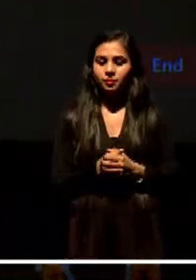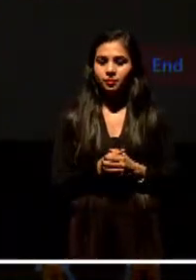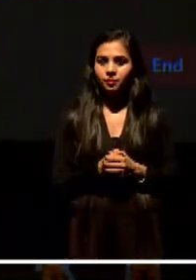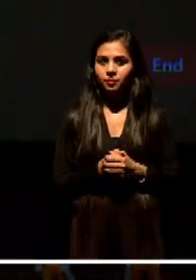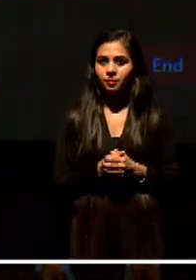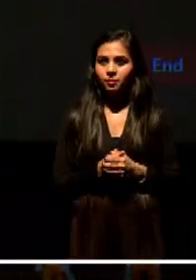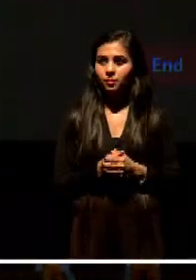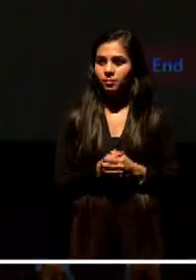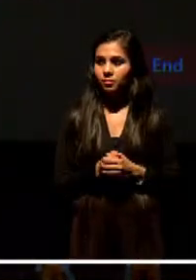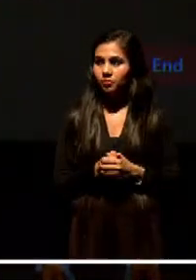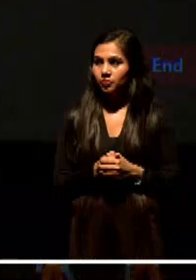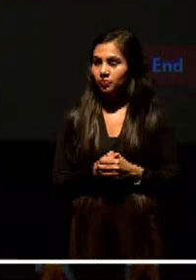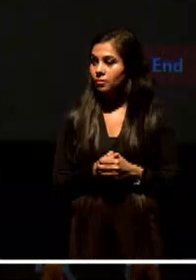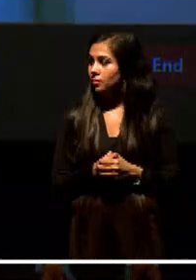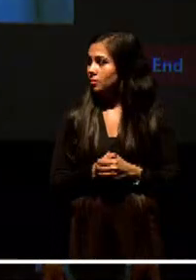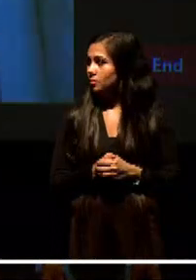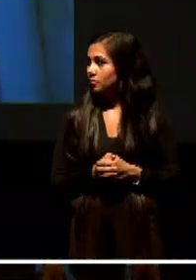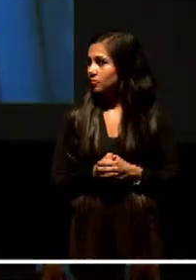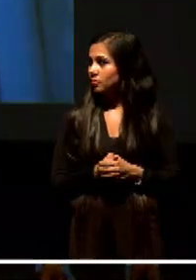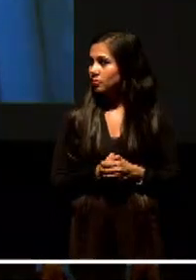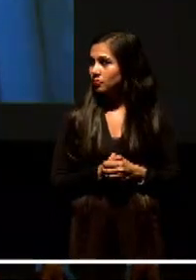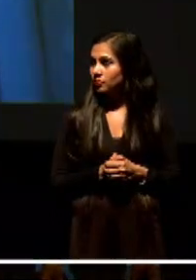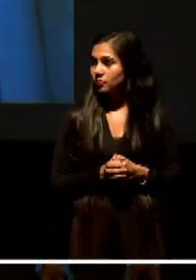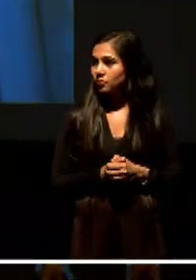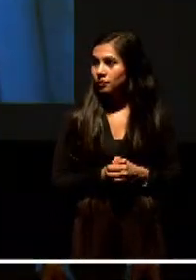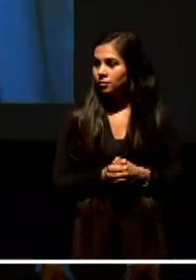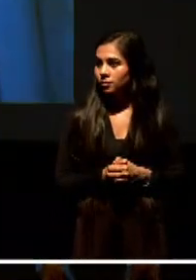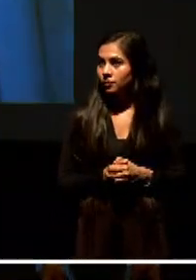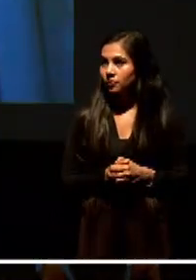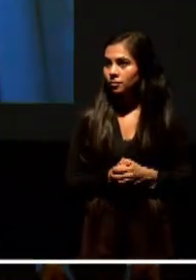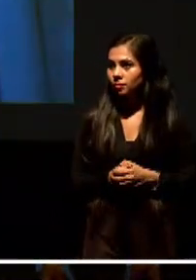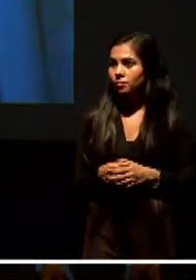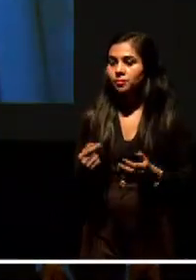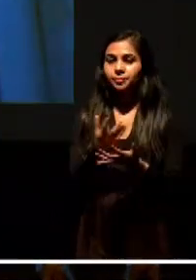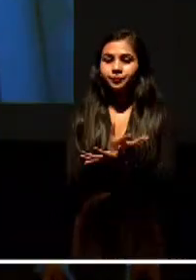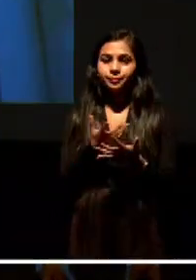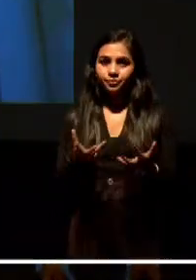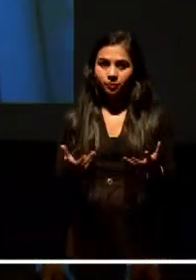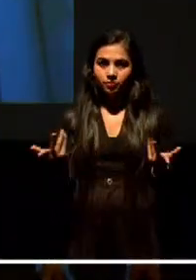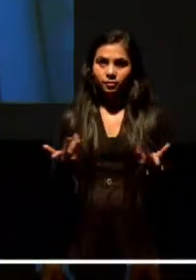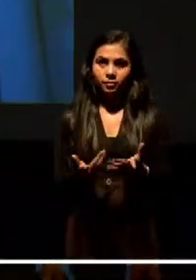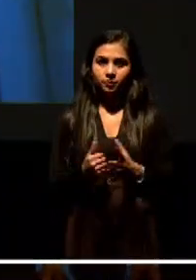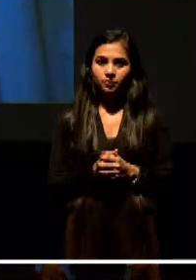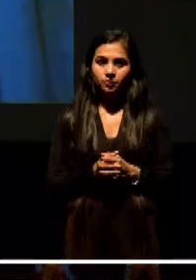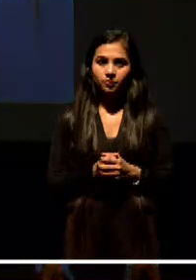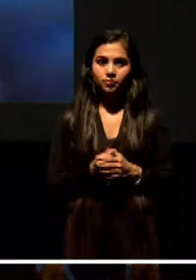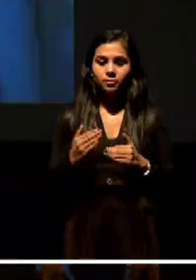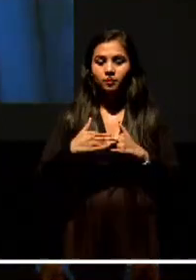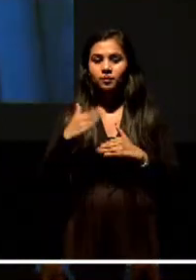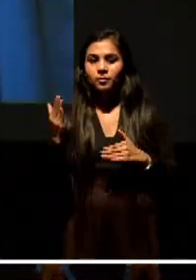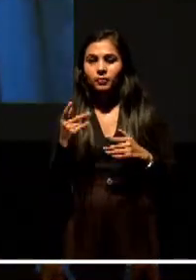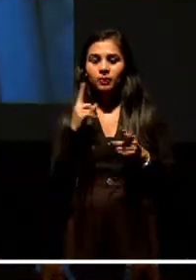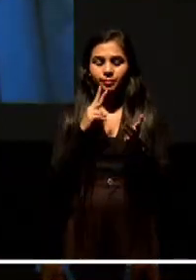Sorry. No, go ahead. No, nothing. Yeah. So जो हमारे प्रोडक्ट्स हैं वो मोस्टली इनोवेटिव